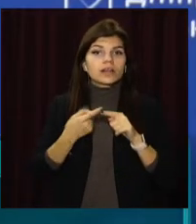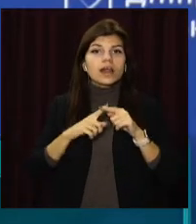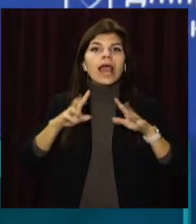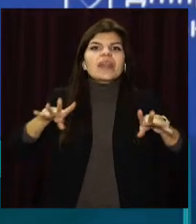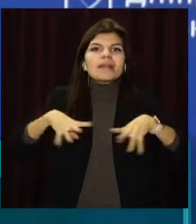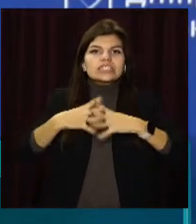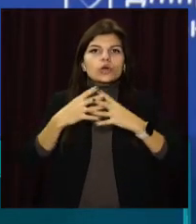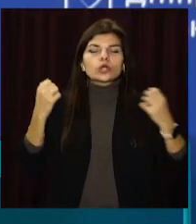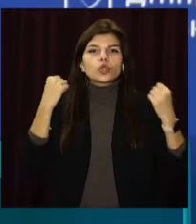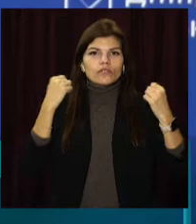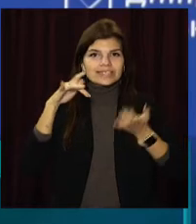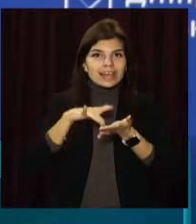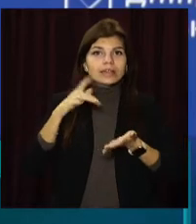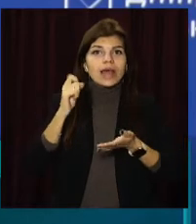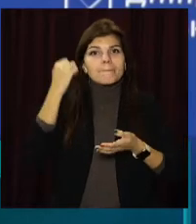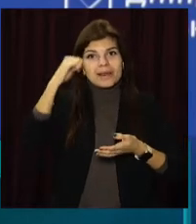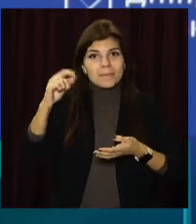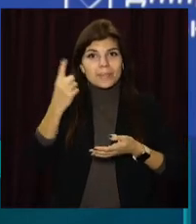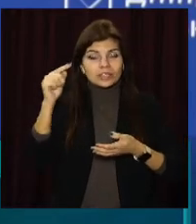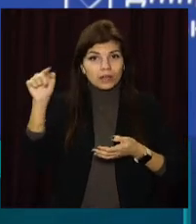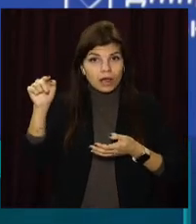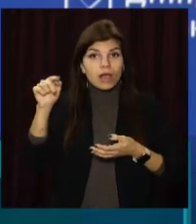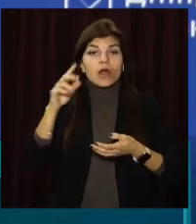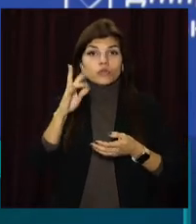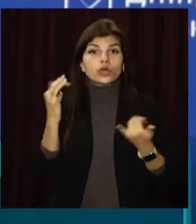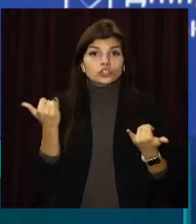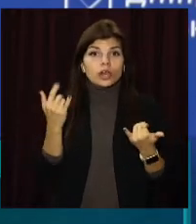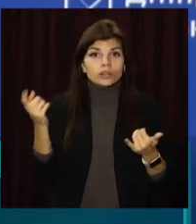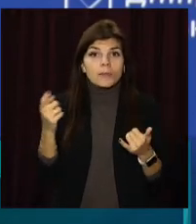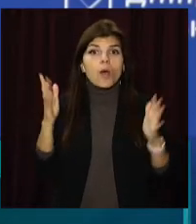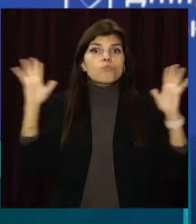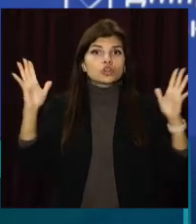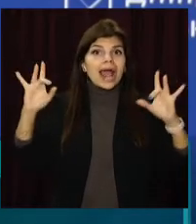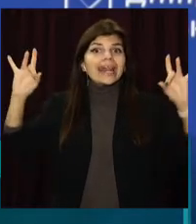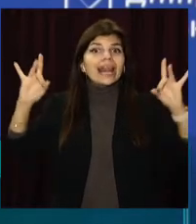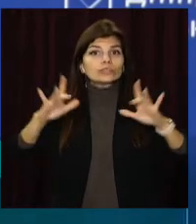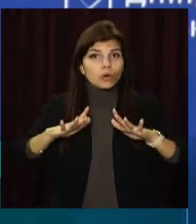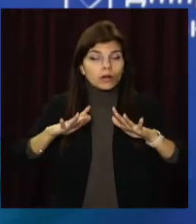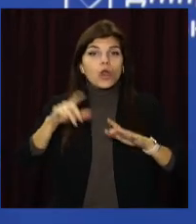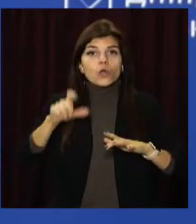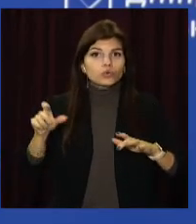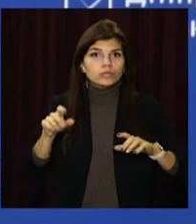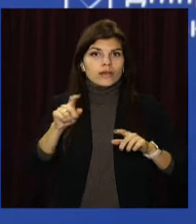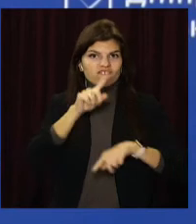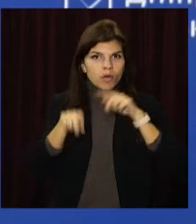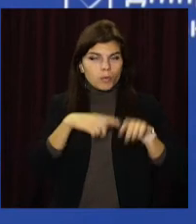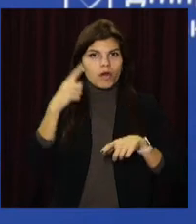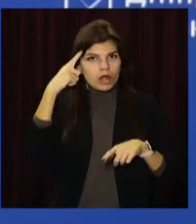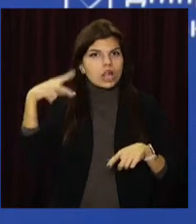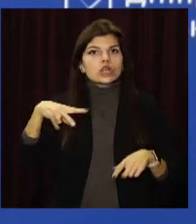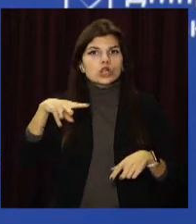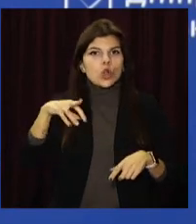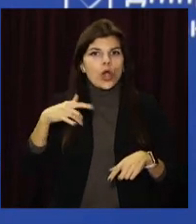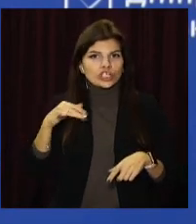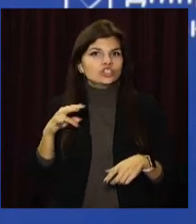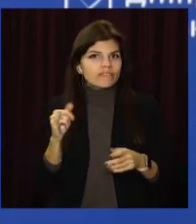рекреаційно-оздоровчий центр на першій Перемозі, але зараз там знаходиться великий ресторан. Тому люди задають логічне запитання, якщо